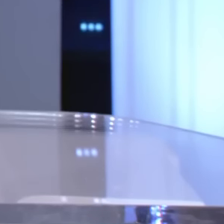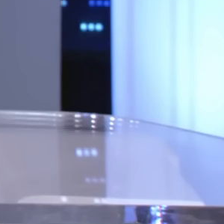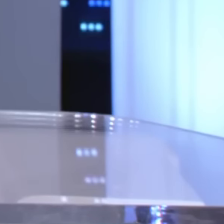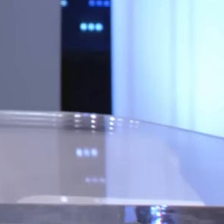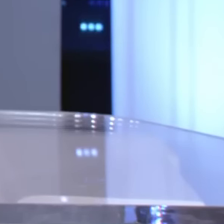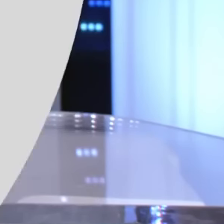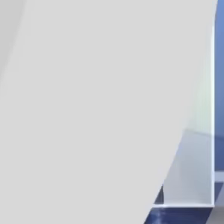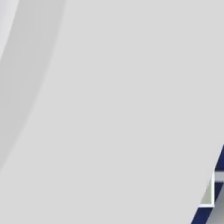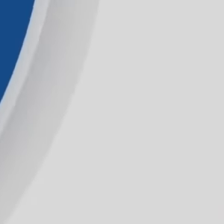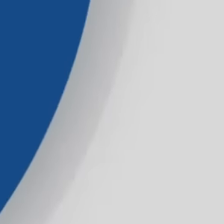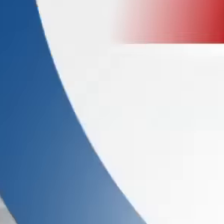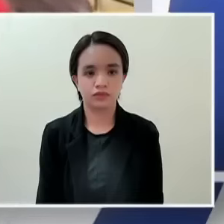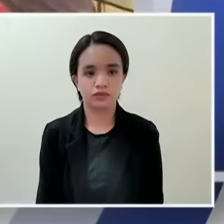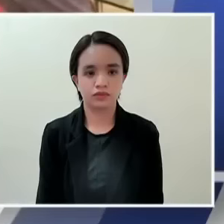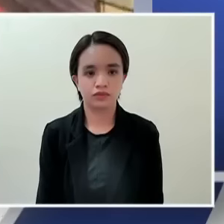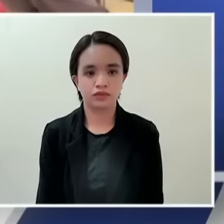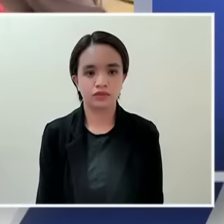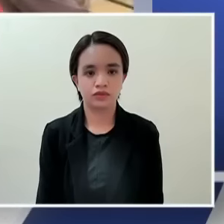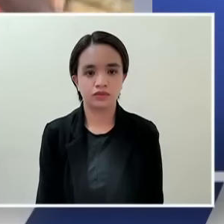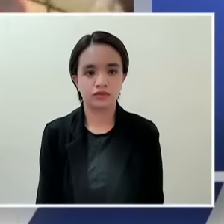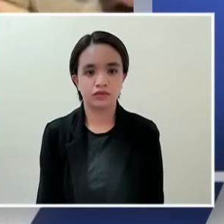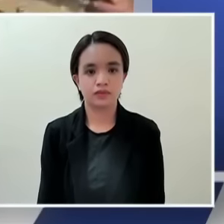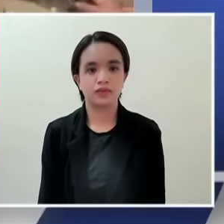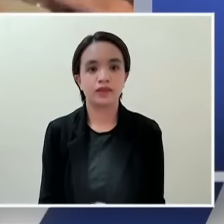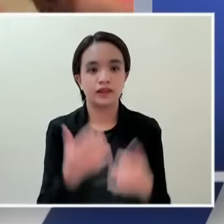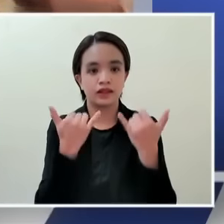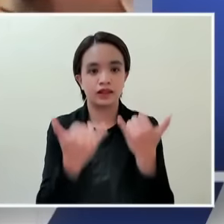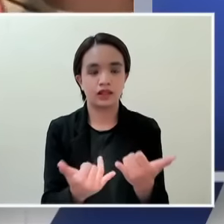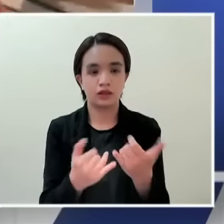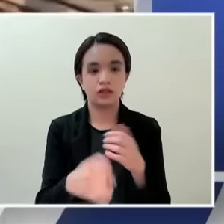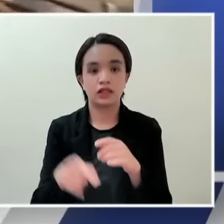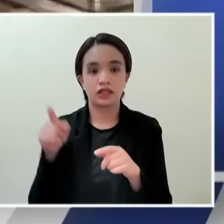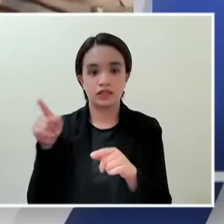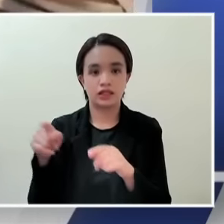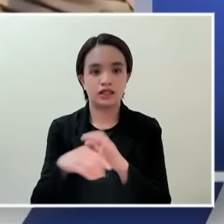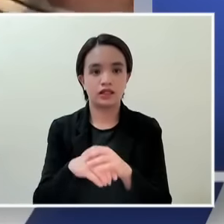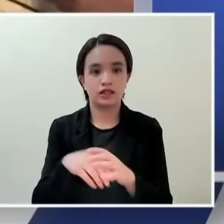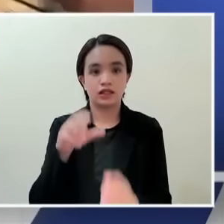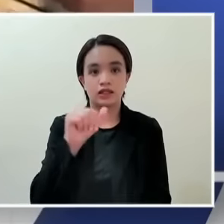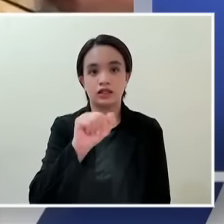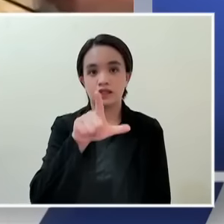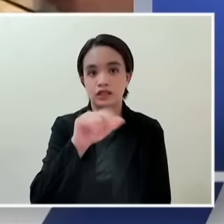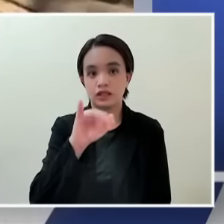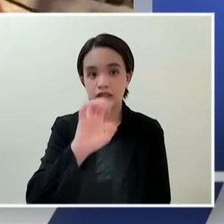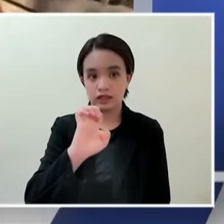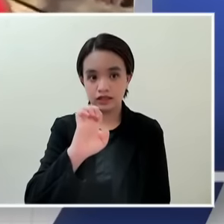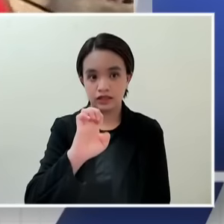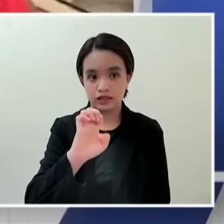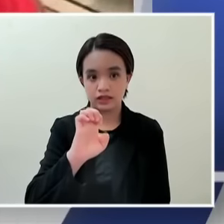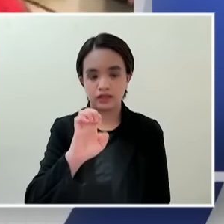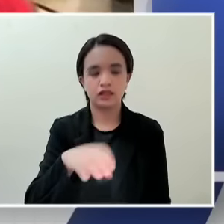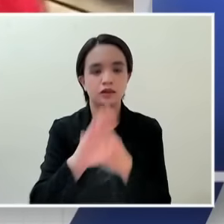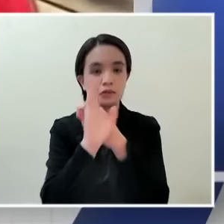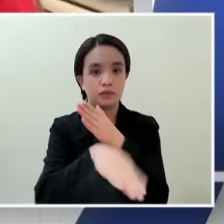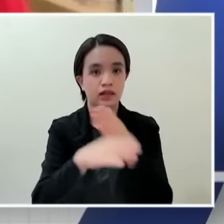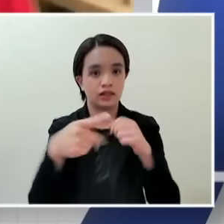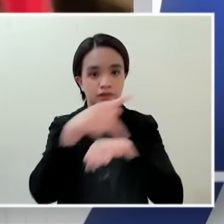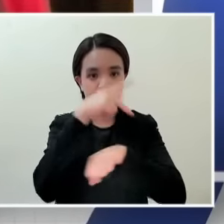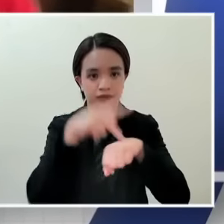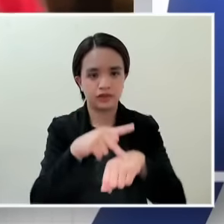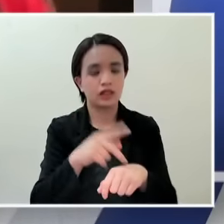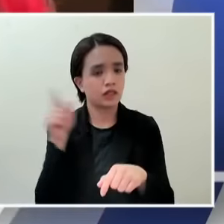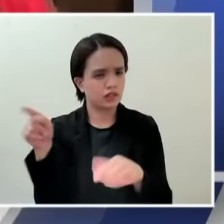si Sian Ambrosio. So pabalik na ng Pilipinas si Alice Go. Sian, naikwento ba niya kung bakit